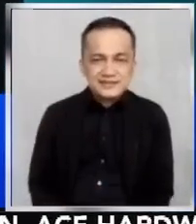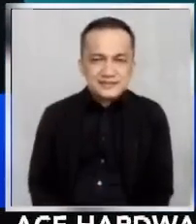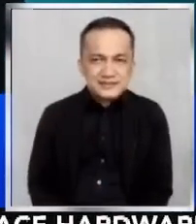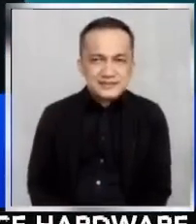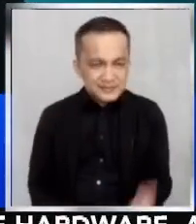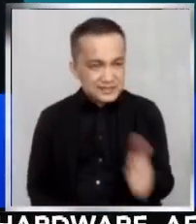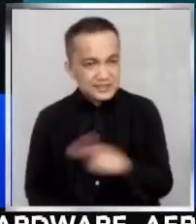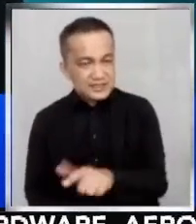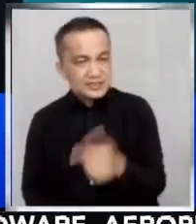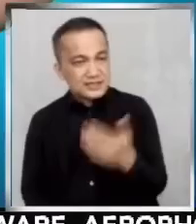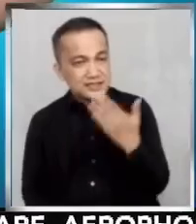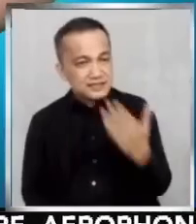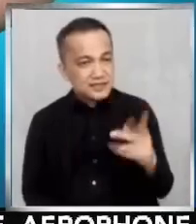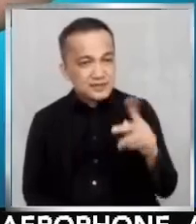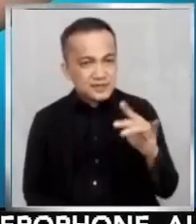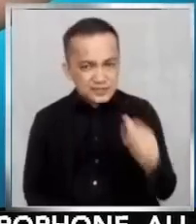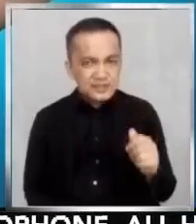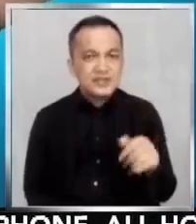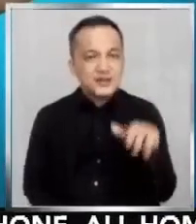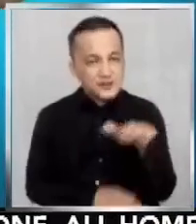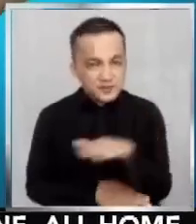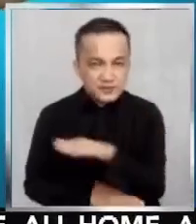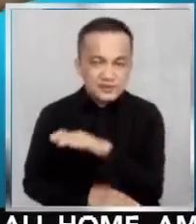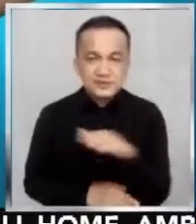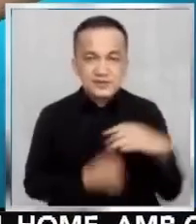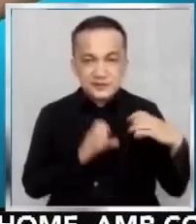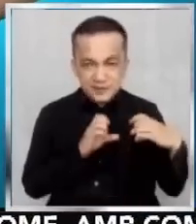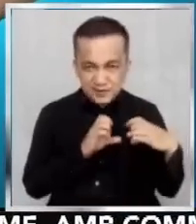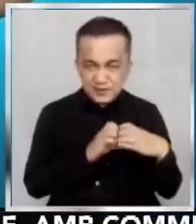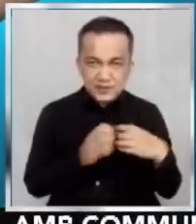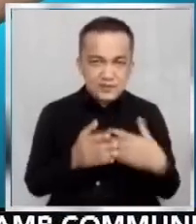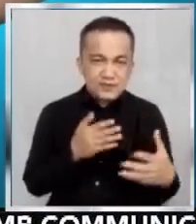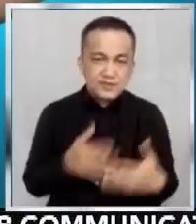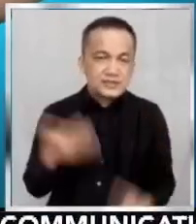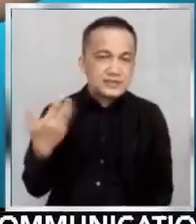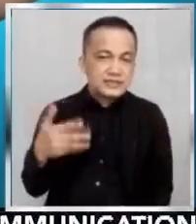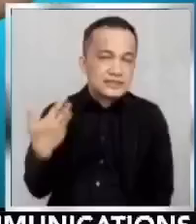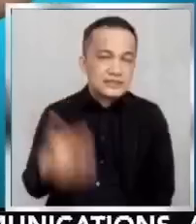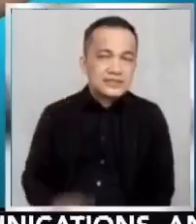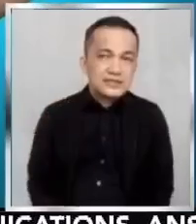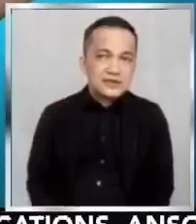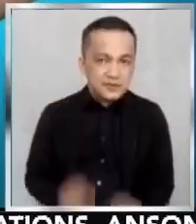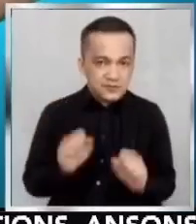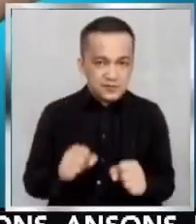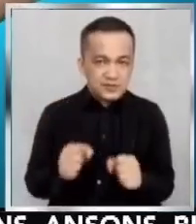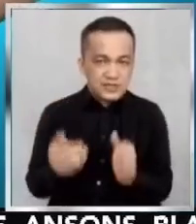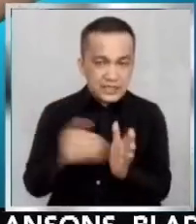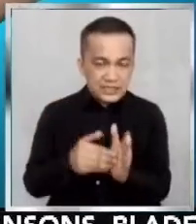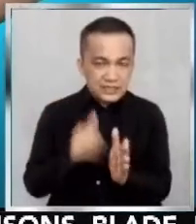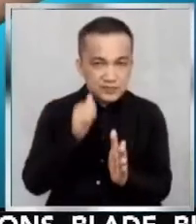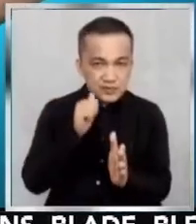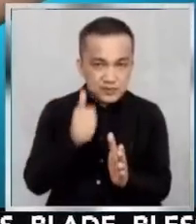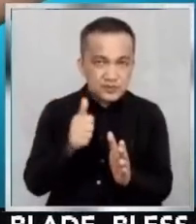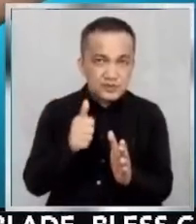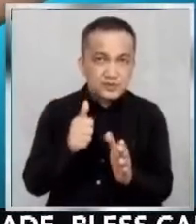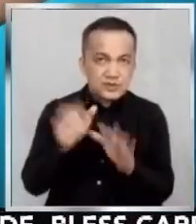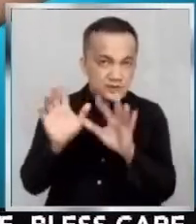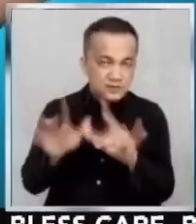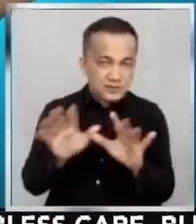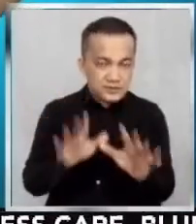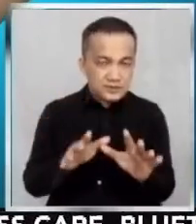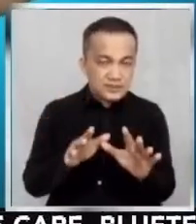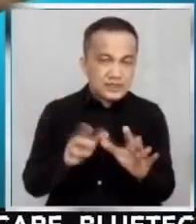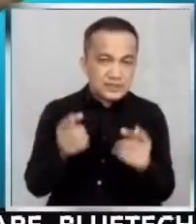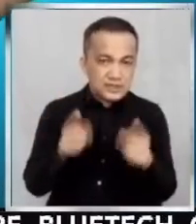Maraming salamat, Pia. Magandang hapon, mga kapuso. Kahit mainit ang panahon, posibleng maulit po bukas ang mga pag-ulang naranasan sa